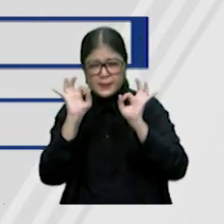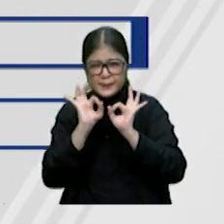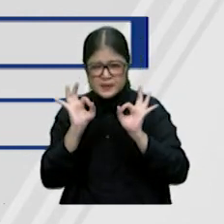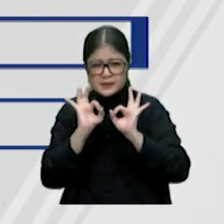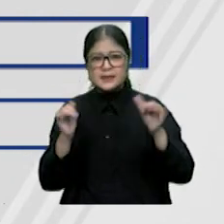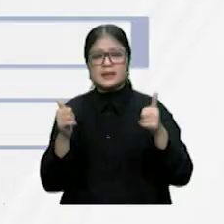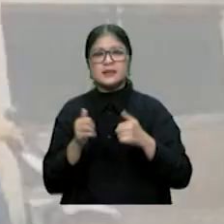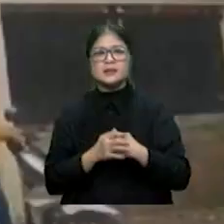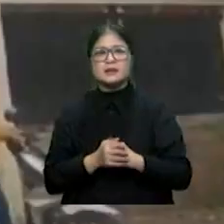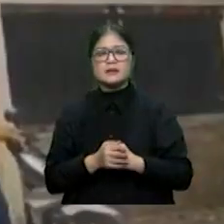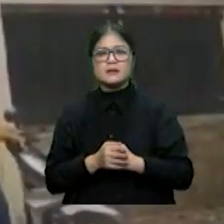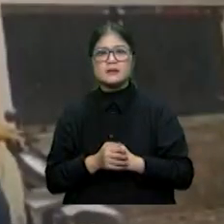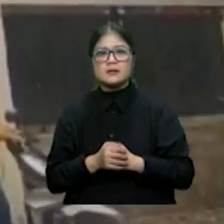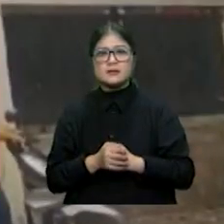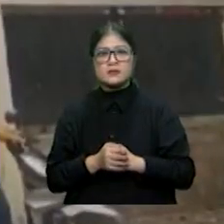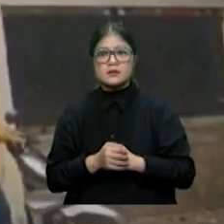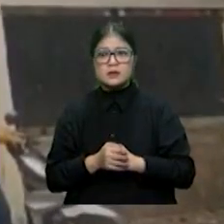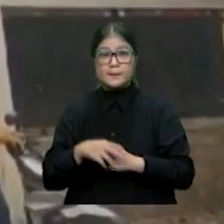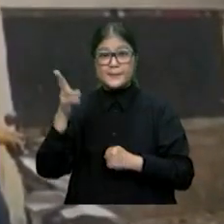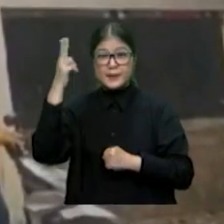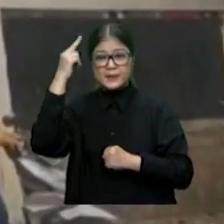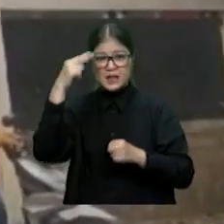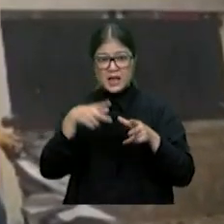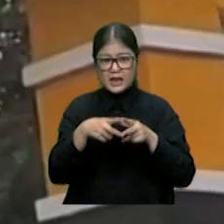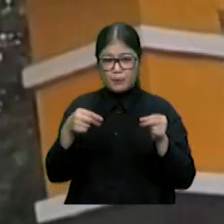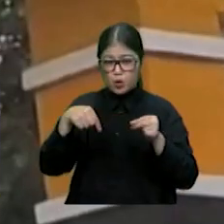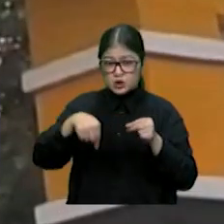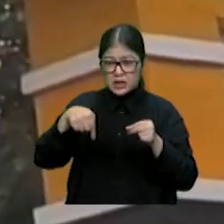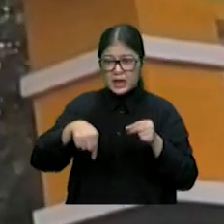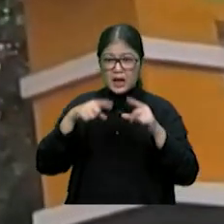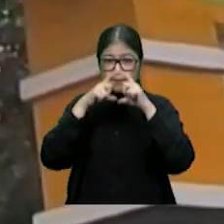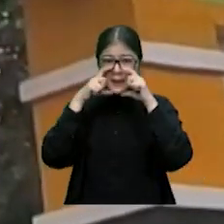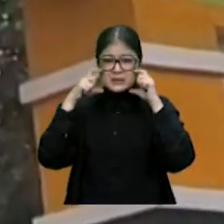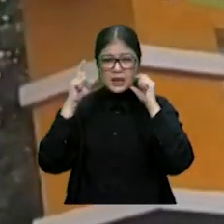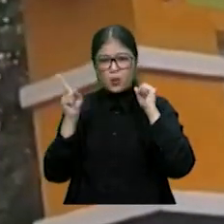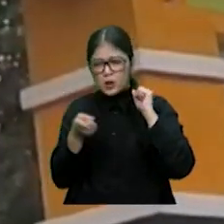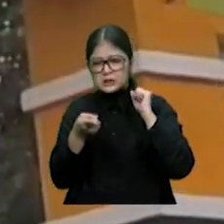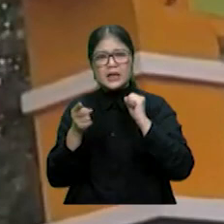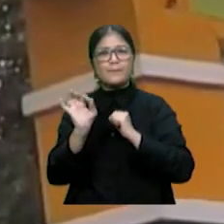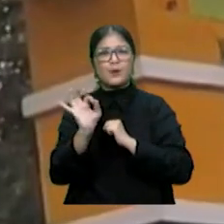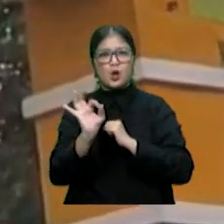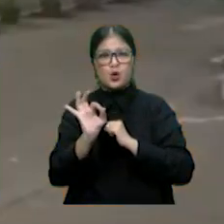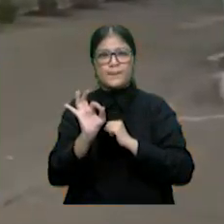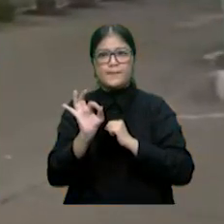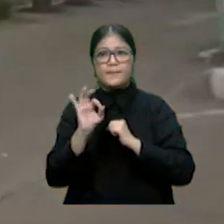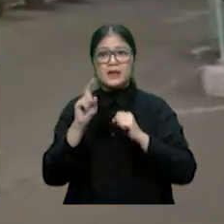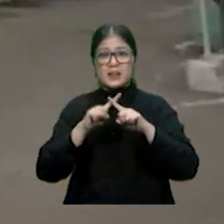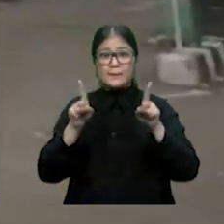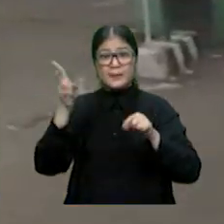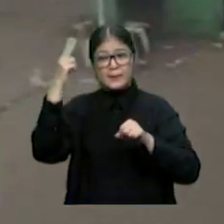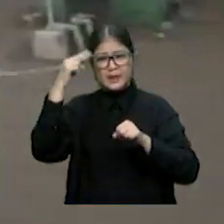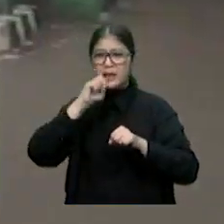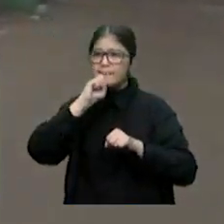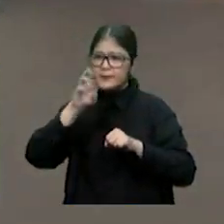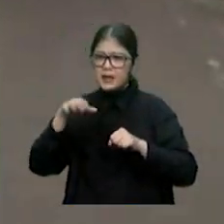tinggi. Pemkot Depok hingga kini belum mewajibkan penggunaan masker bagi warga Kota Depok. Namun, Pemkot mengimbau warga